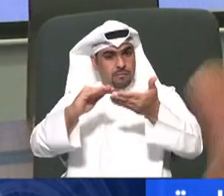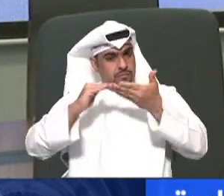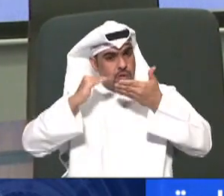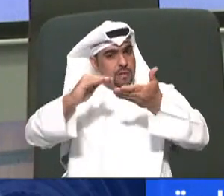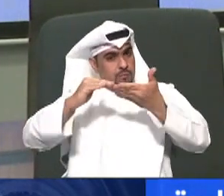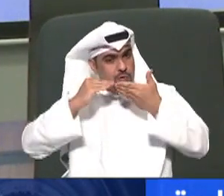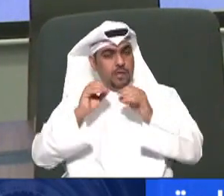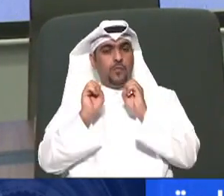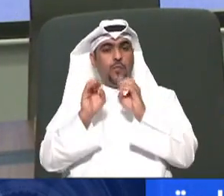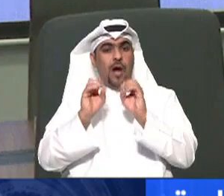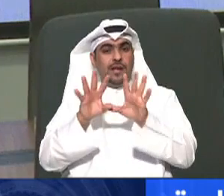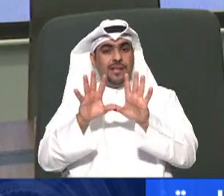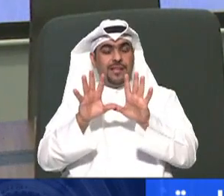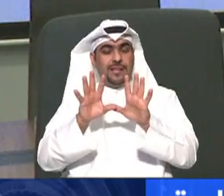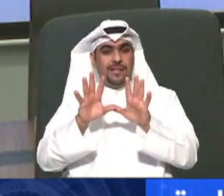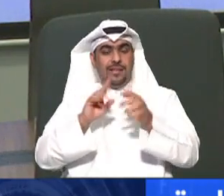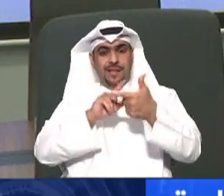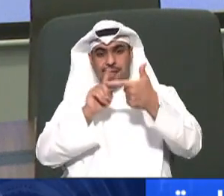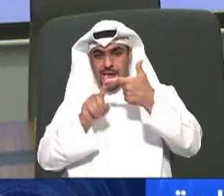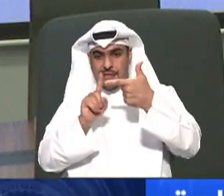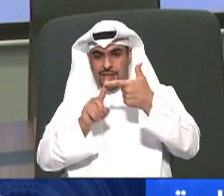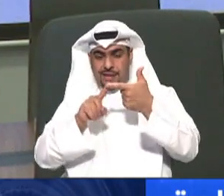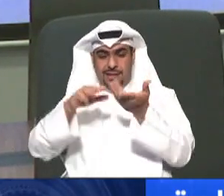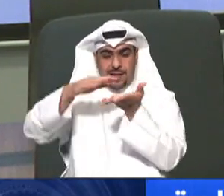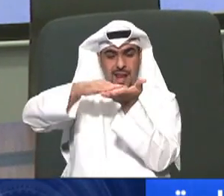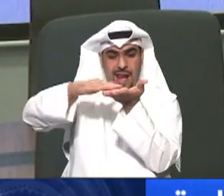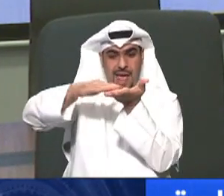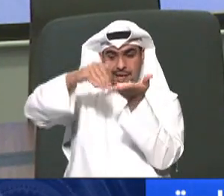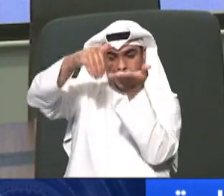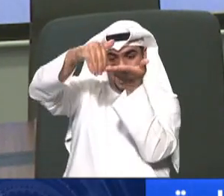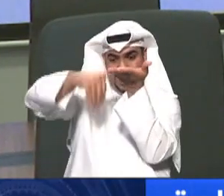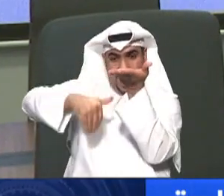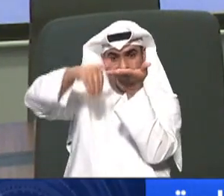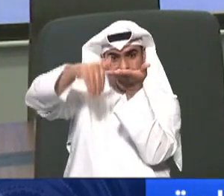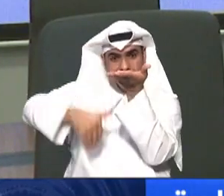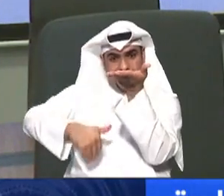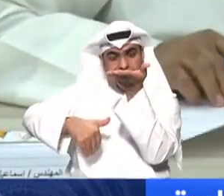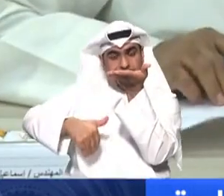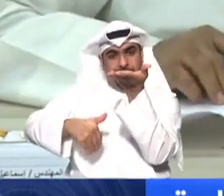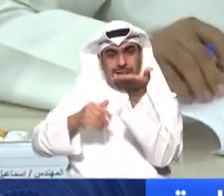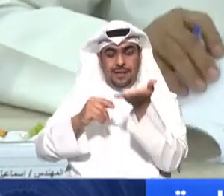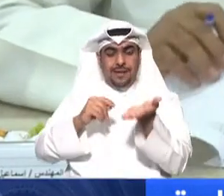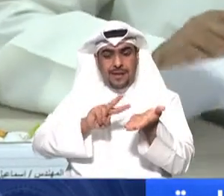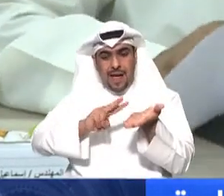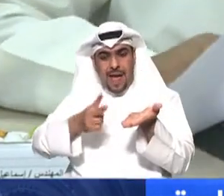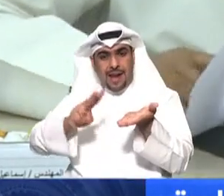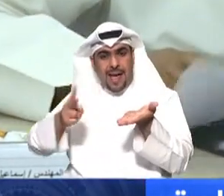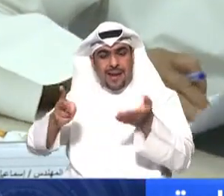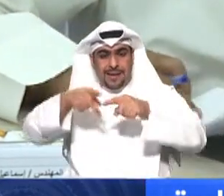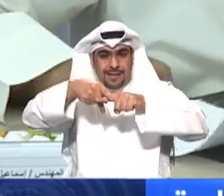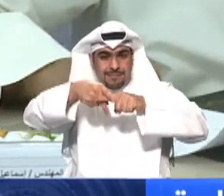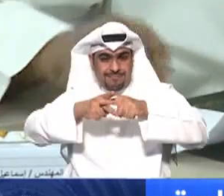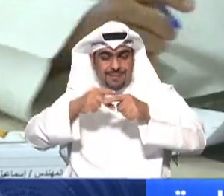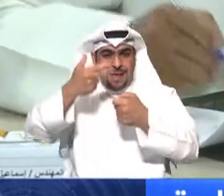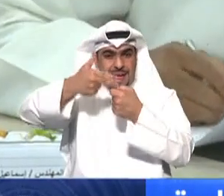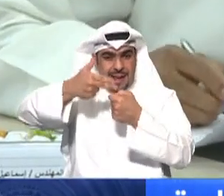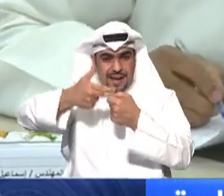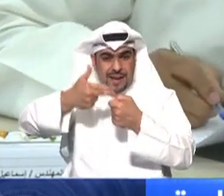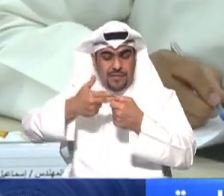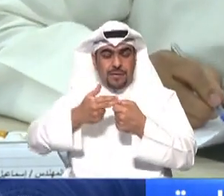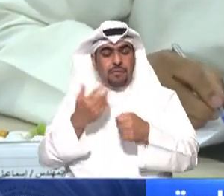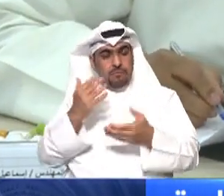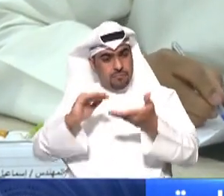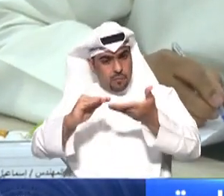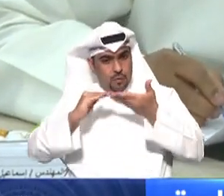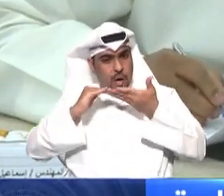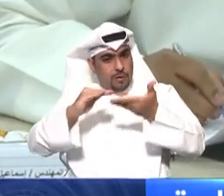من كذلك يسمونه البراين اللي ناتج المحطات المعالجة. استخدام المياه المعالجة ثلاثيا أو رباعيا في